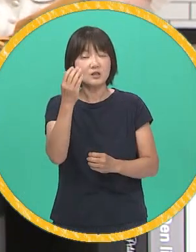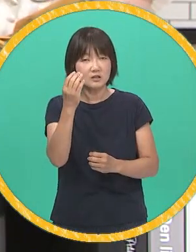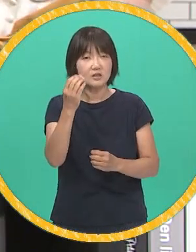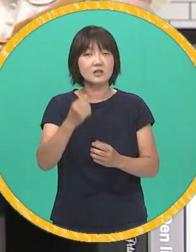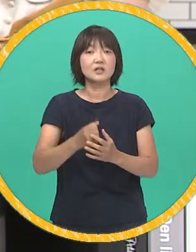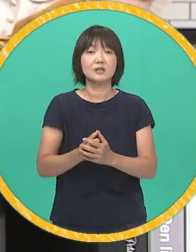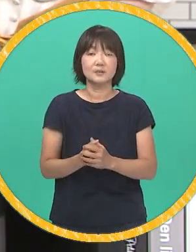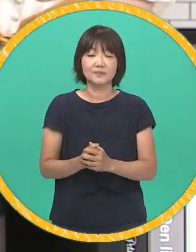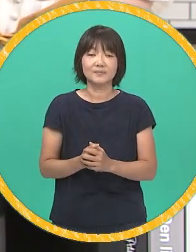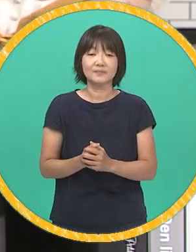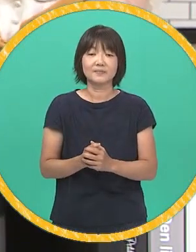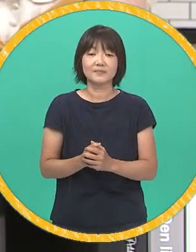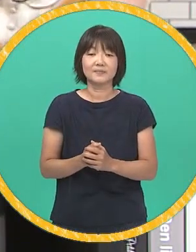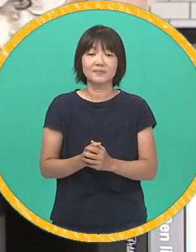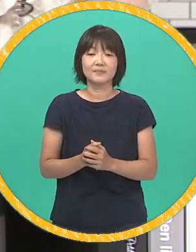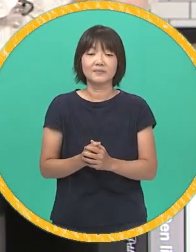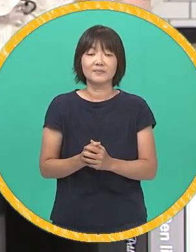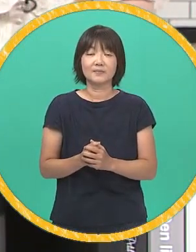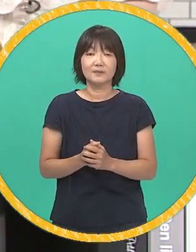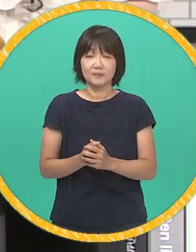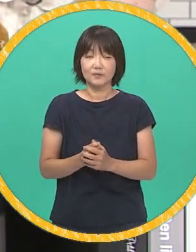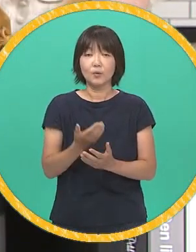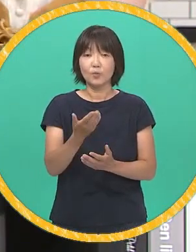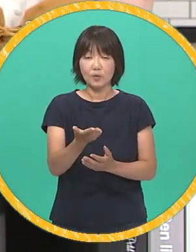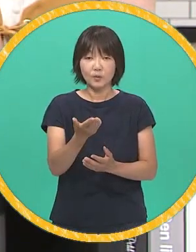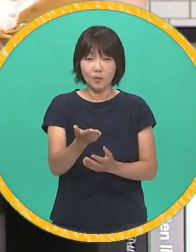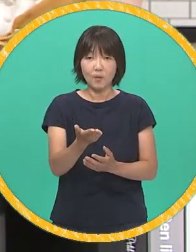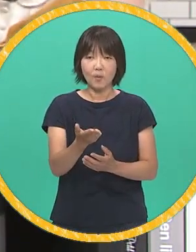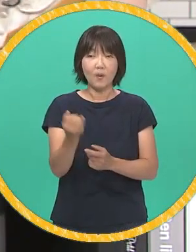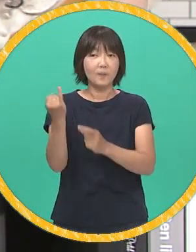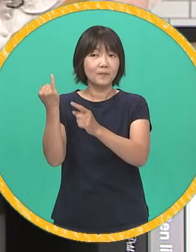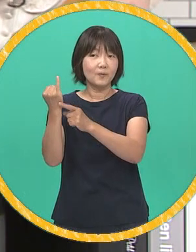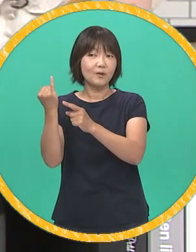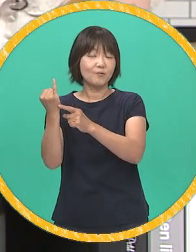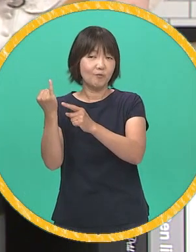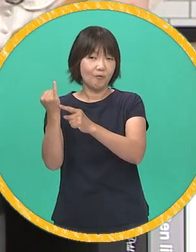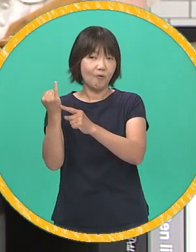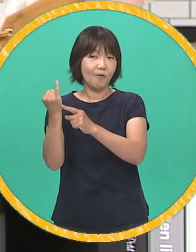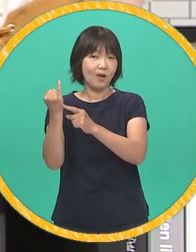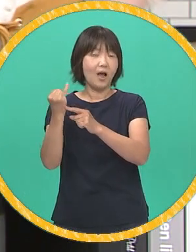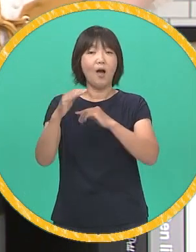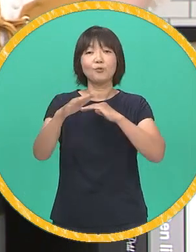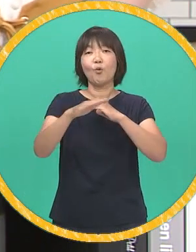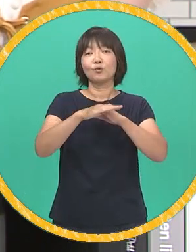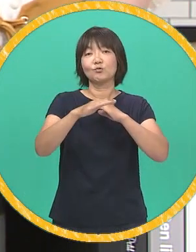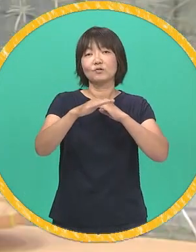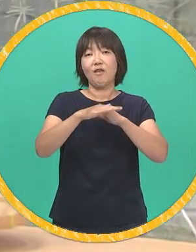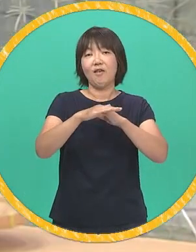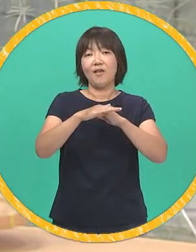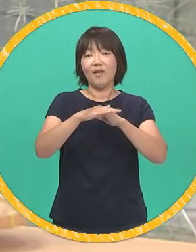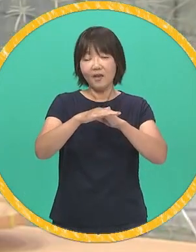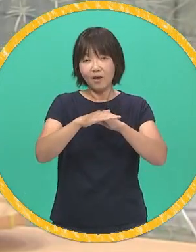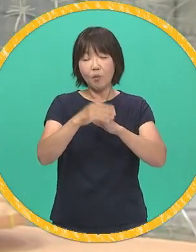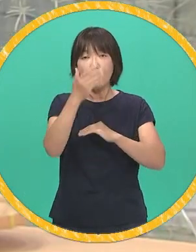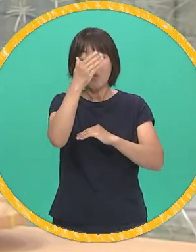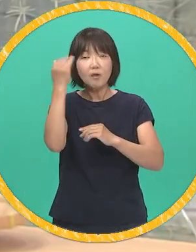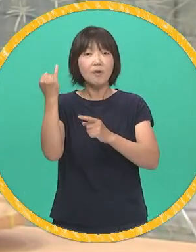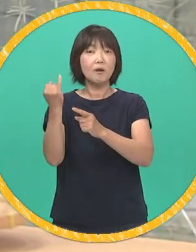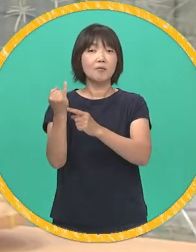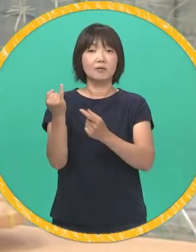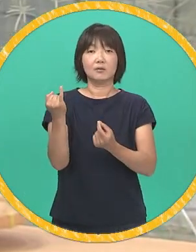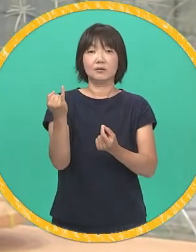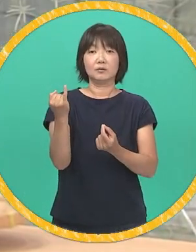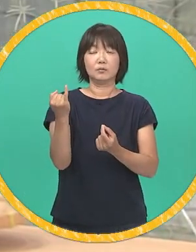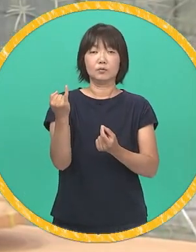でねでしかもうこの水泡さんと先ほど説明してくださったかテーマさん同い年なんでねまあ若い方でしたけど